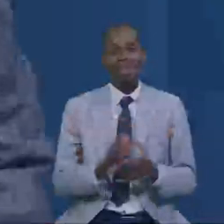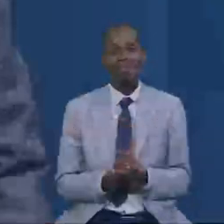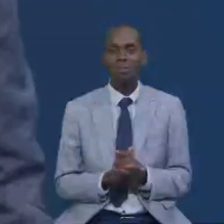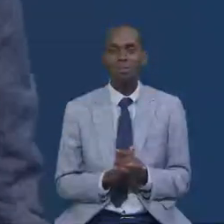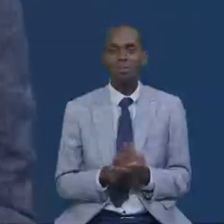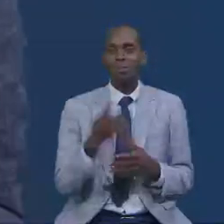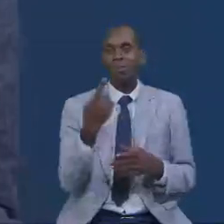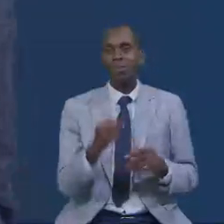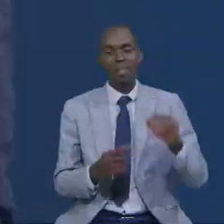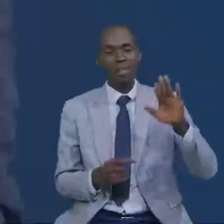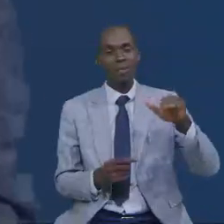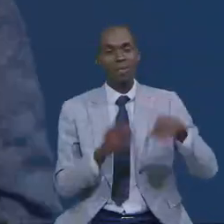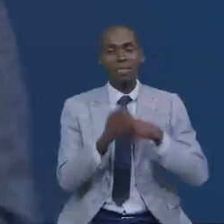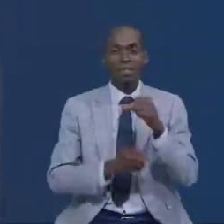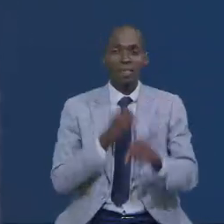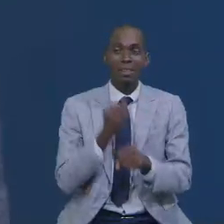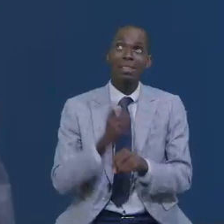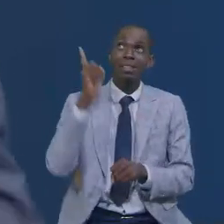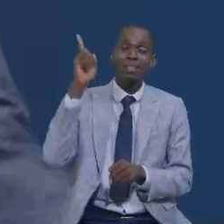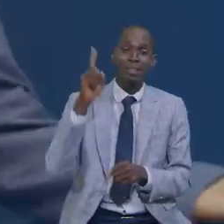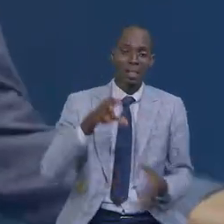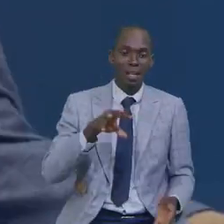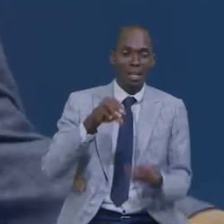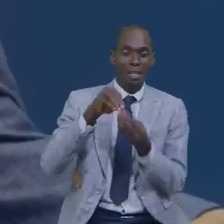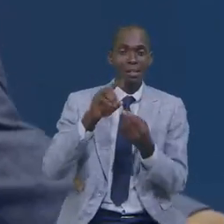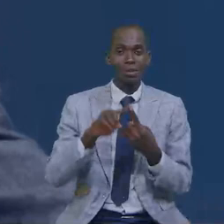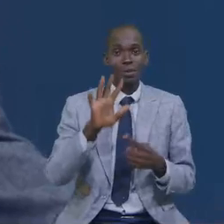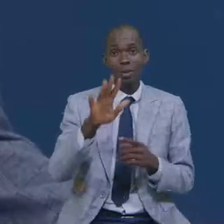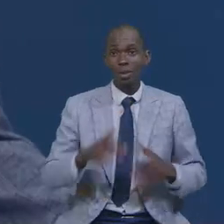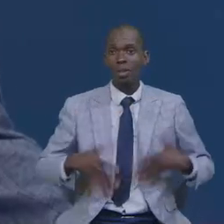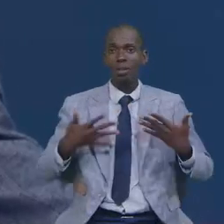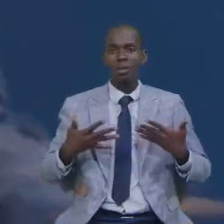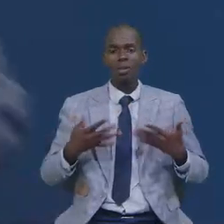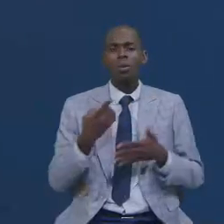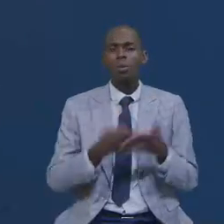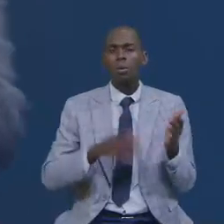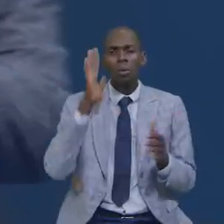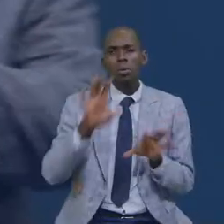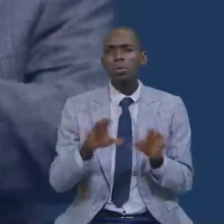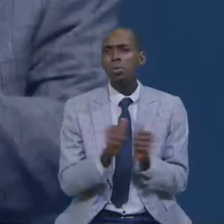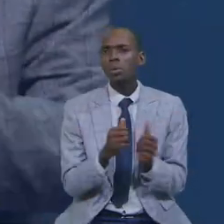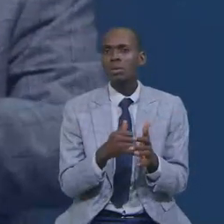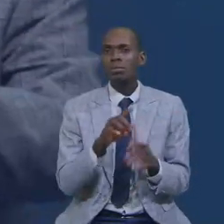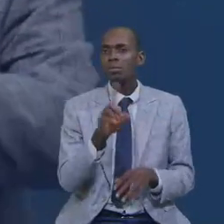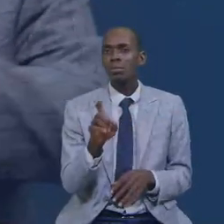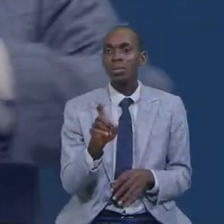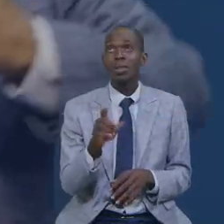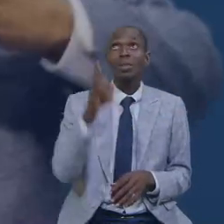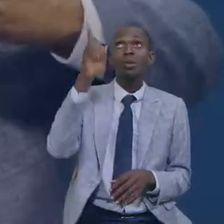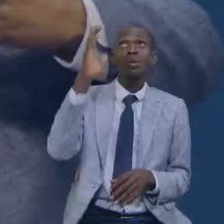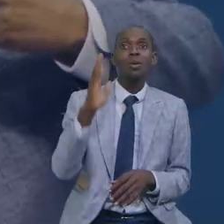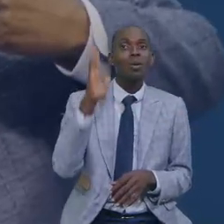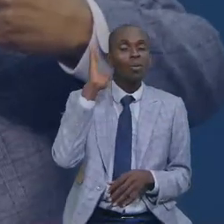maintenant et 15 ans qu'il ajoute à ta vie qu'est-ce que tu vas en faire